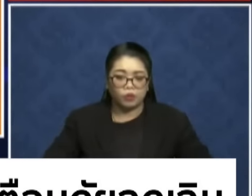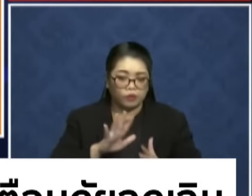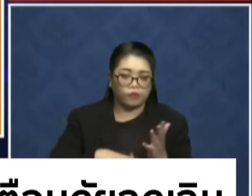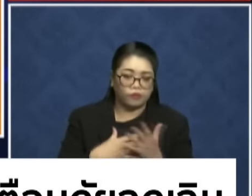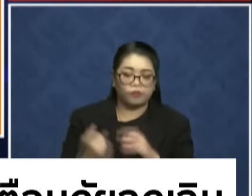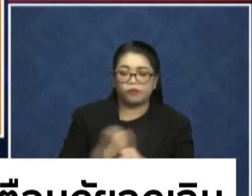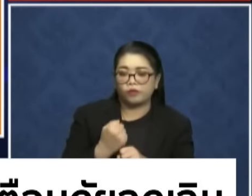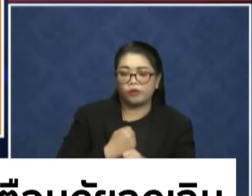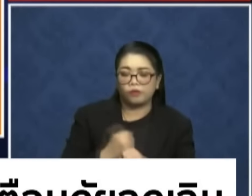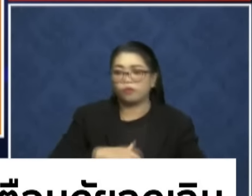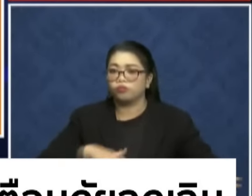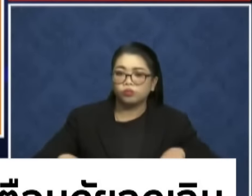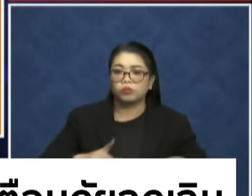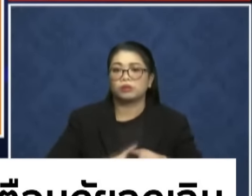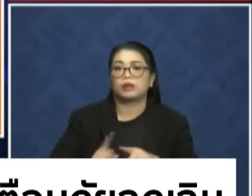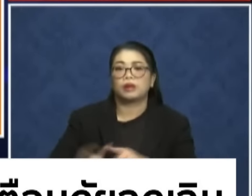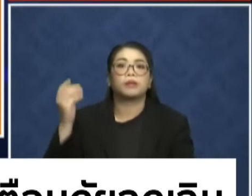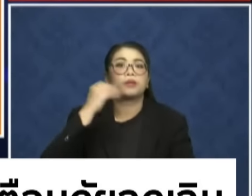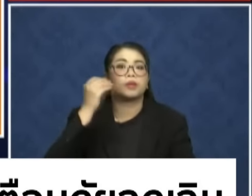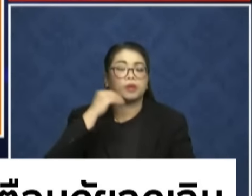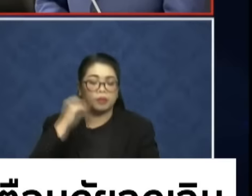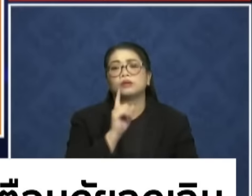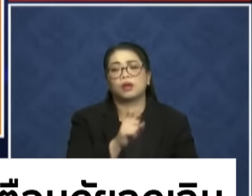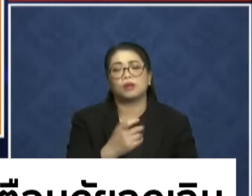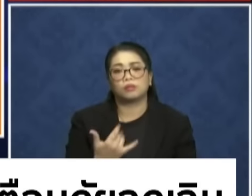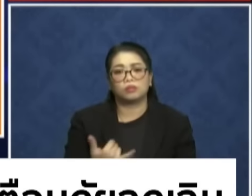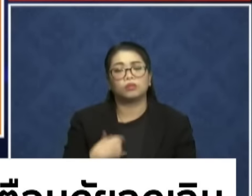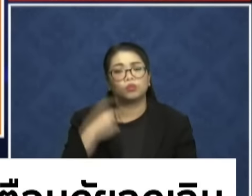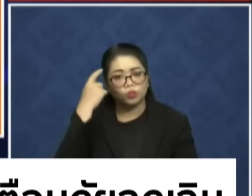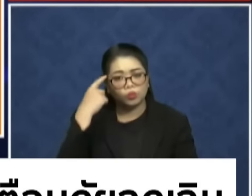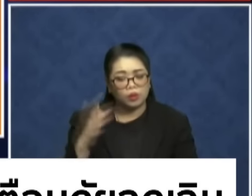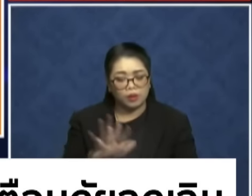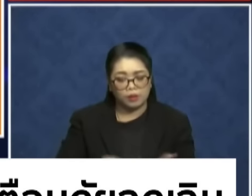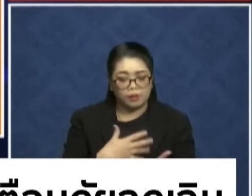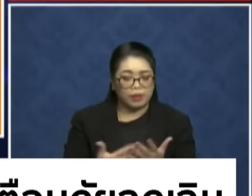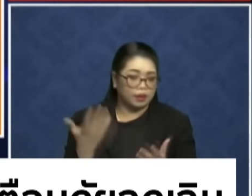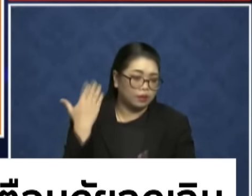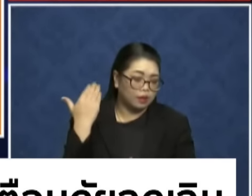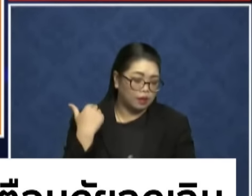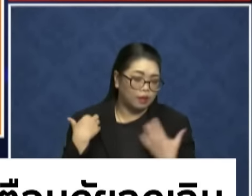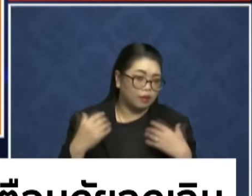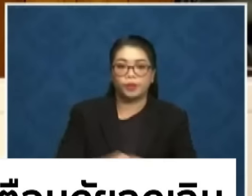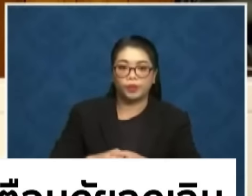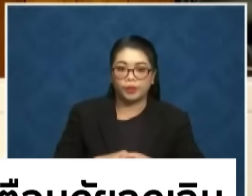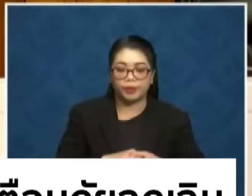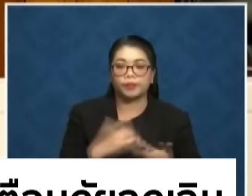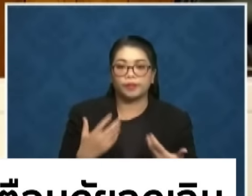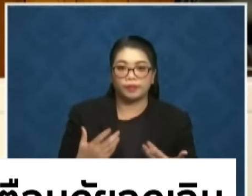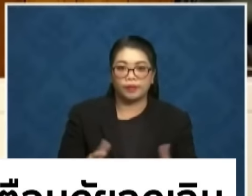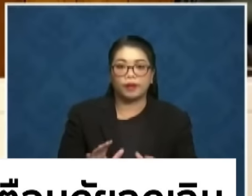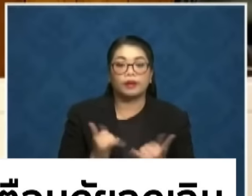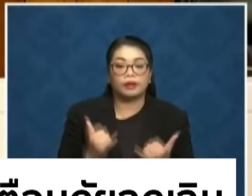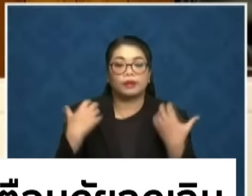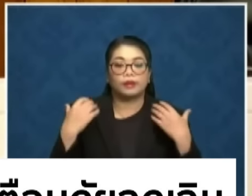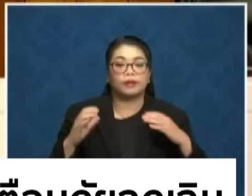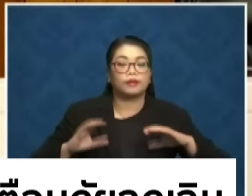ปัจจุบันมีแผนเผชิญเหตุอยู่แล้วครับท่านประธานเพียงแต่ไม่เคยซักซ้อมเลยมนตรีช่วยว่าการกระทรวงมหาดไทยคุณธีรรัตน์สำเร็จวานิชมาตอบคำถาม